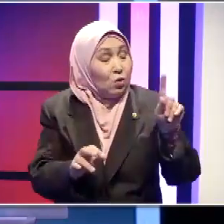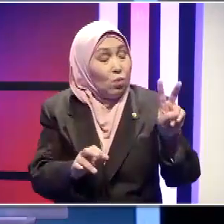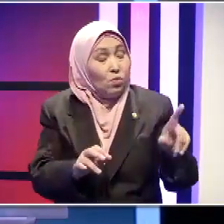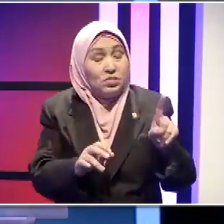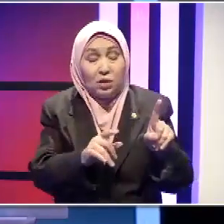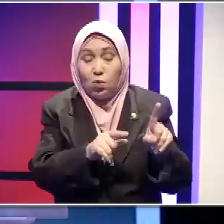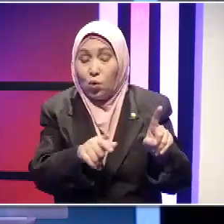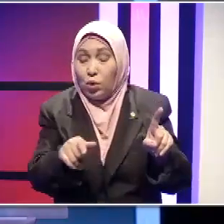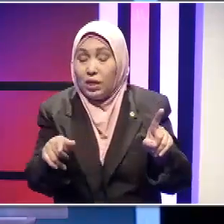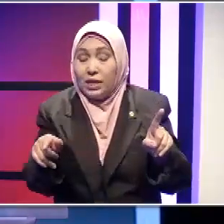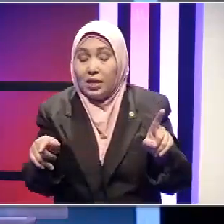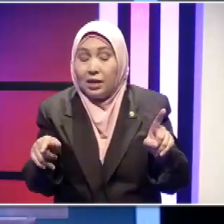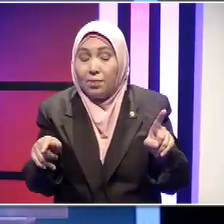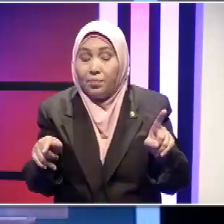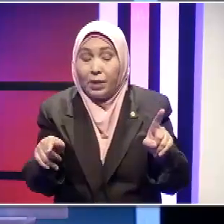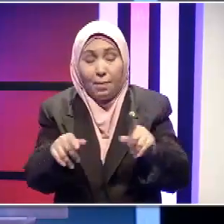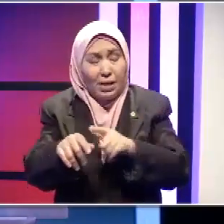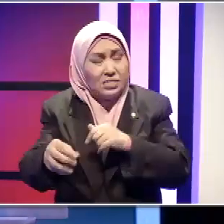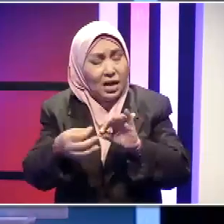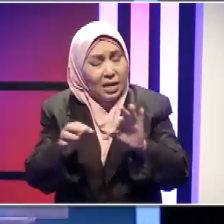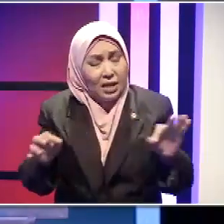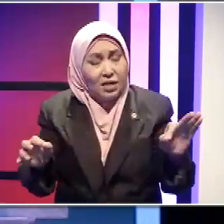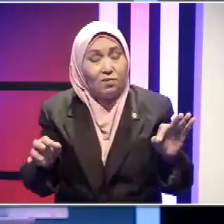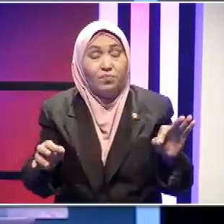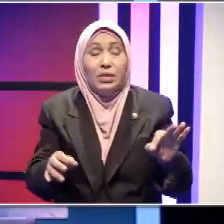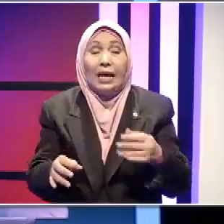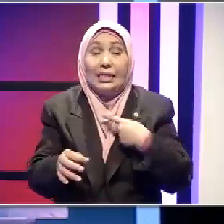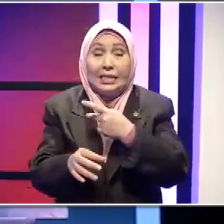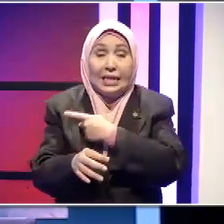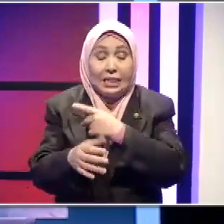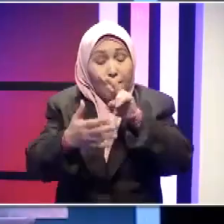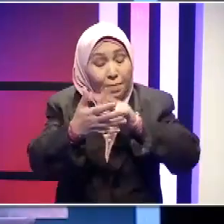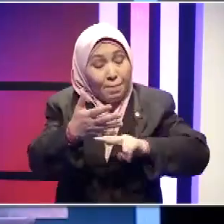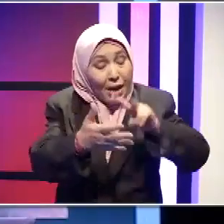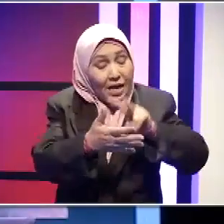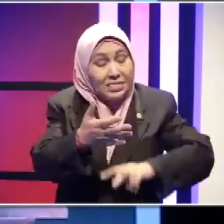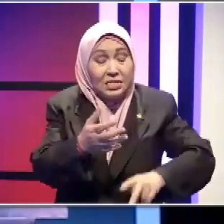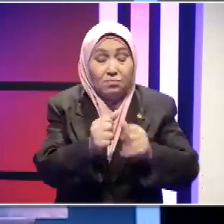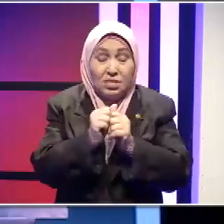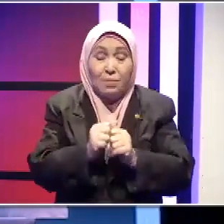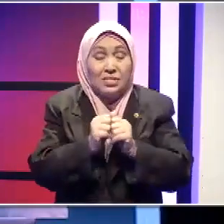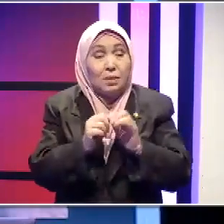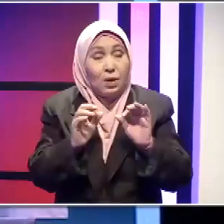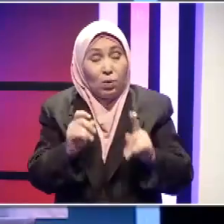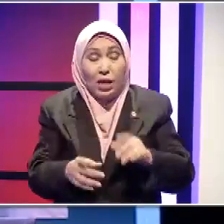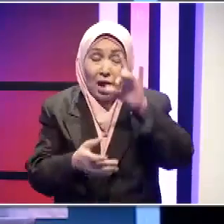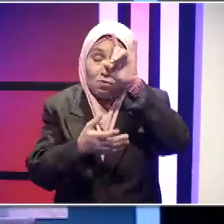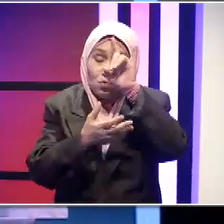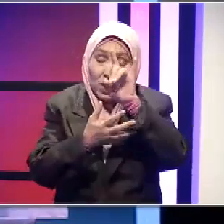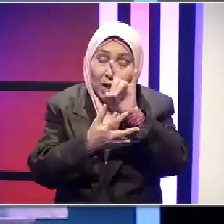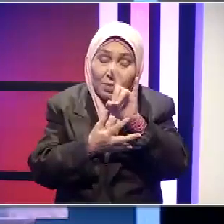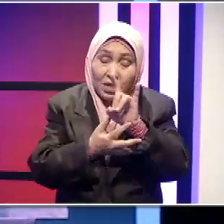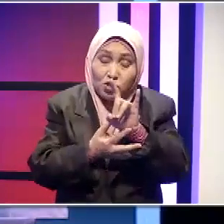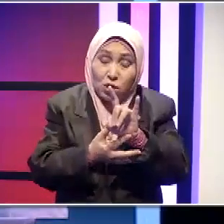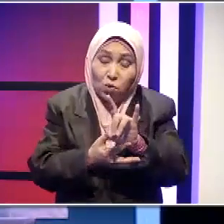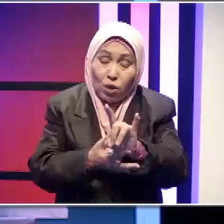salah satu yang ke-21 panjangnya dia mati kita coba kita baca bersama-sama salah atau Billahi minas syaiton